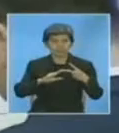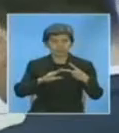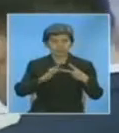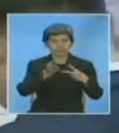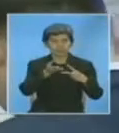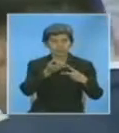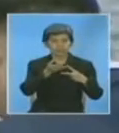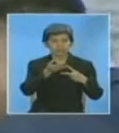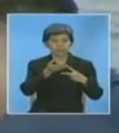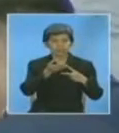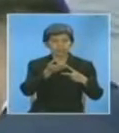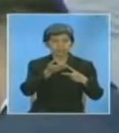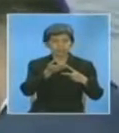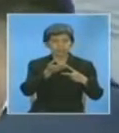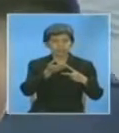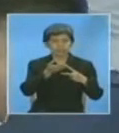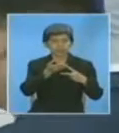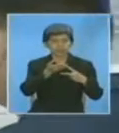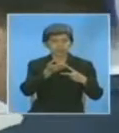จงรัก